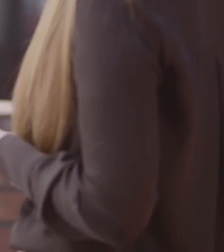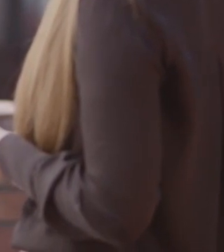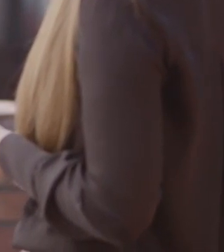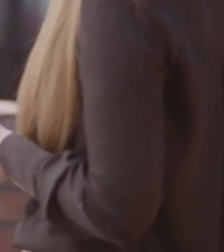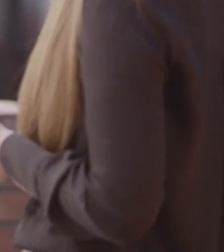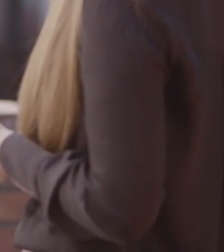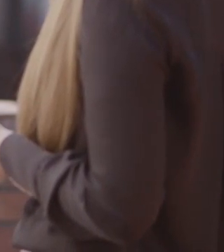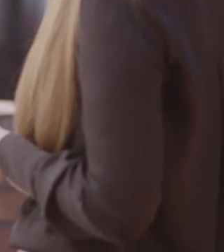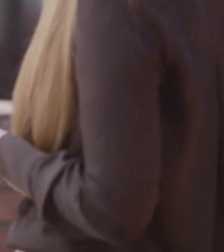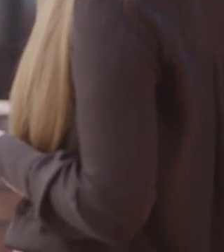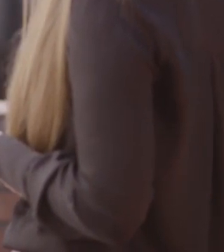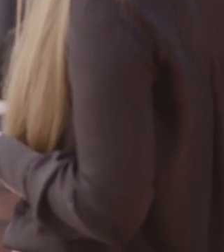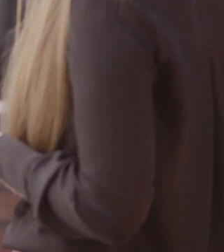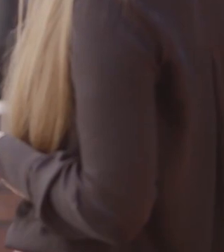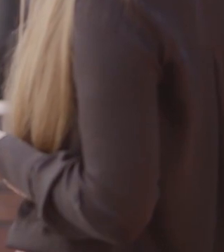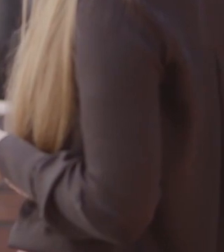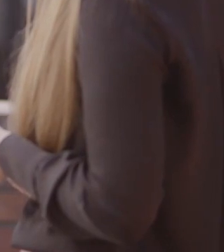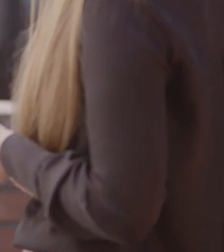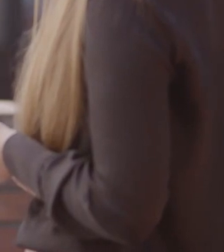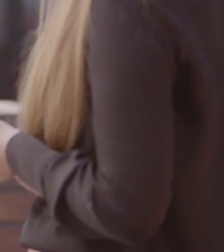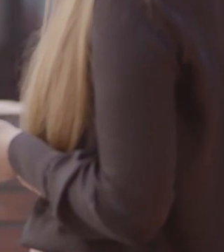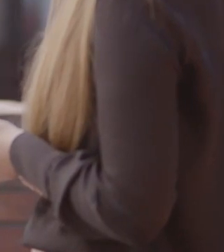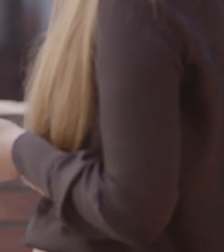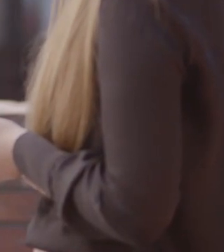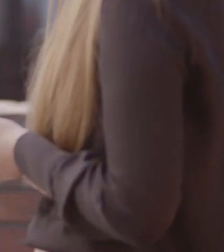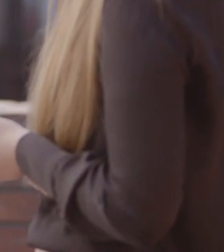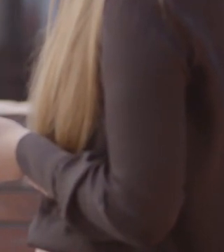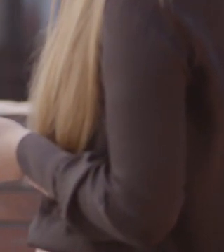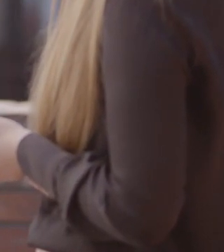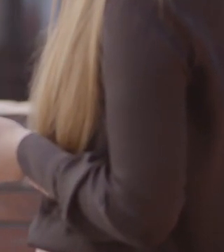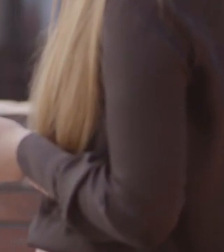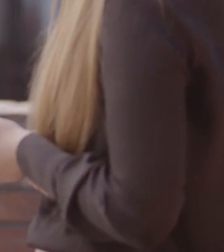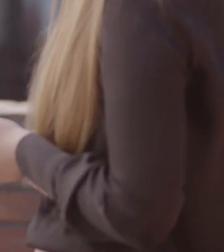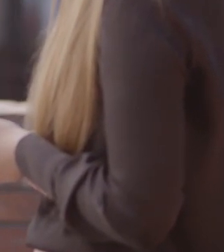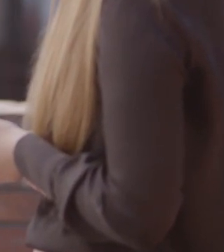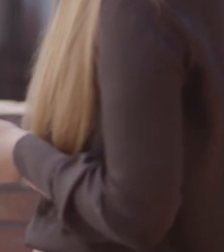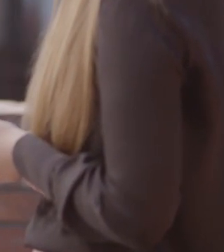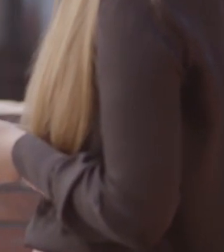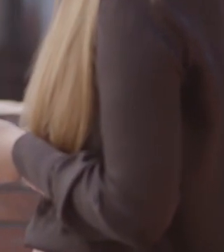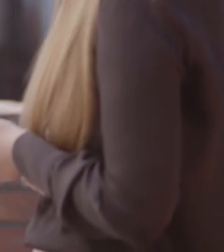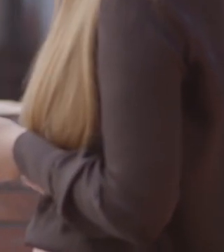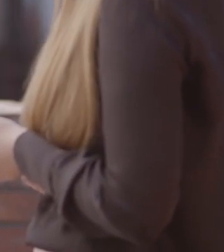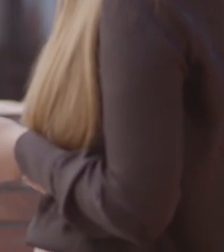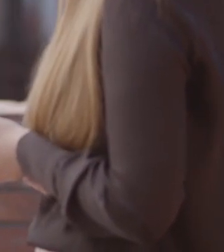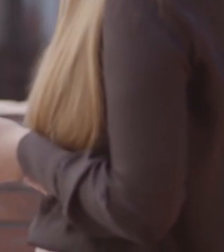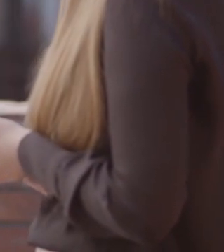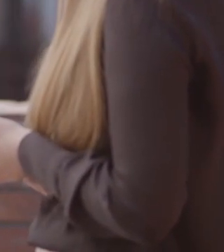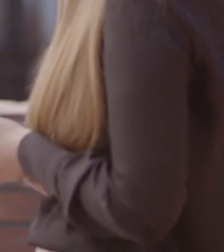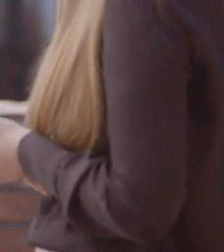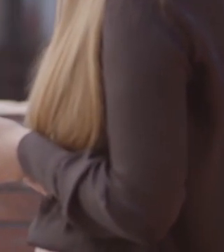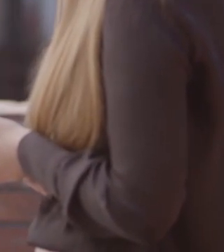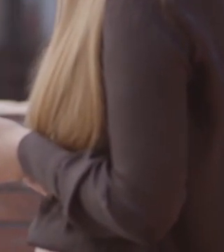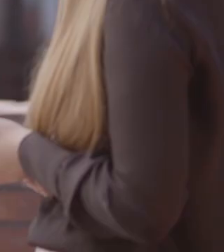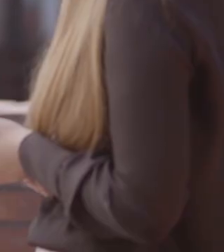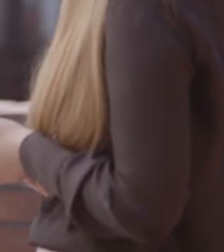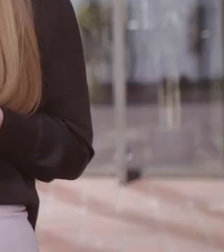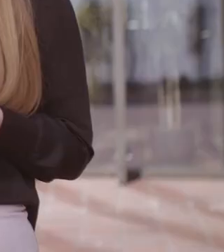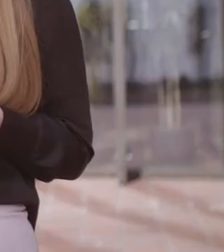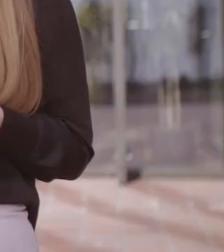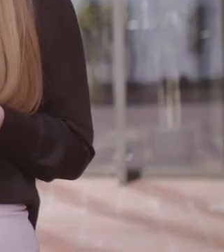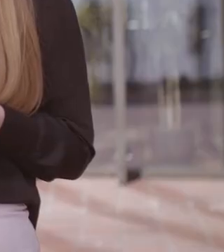rodzaju stowarzyszenia, do których oczywiście aktywności zachęcamy studentów. W ramach takiej aktywności studenci organizują